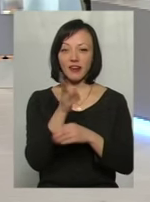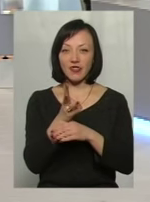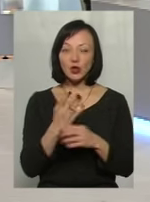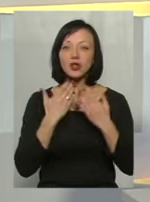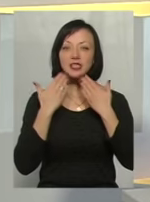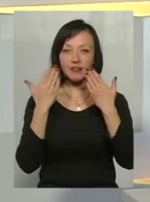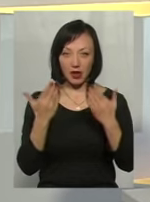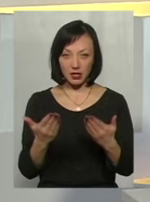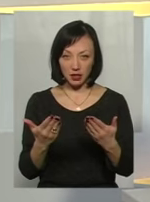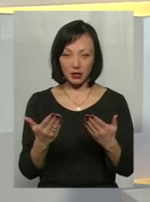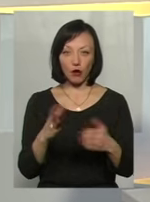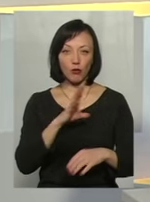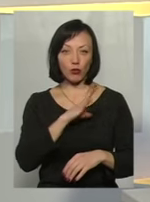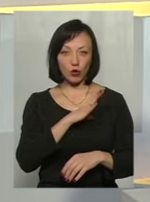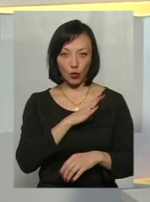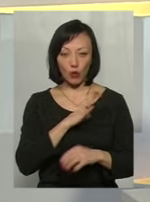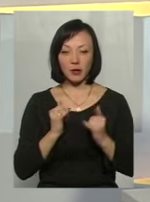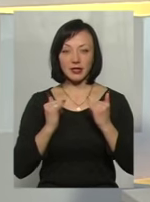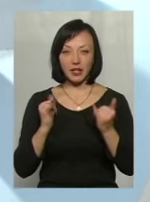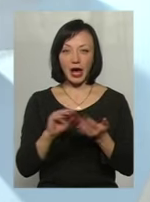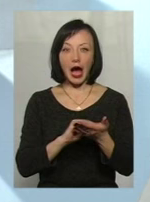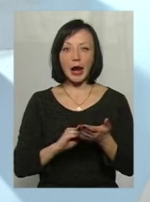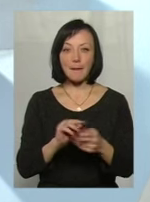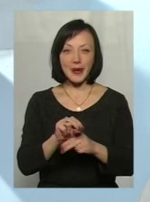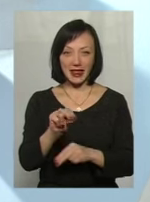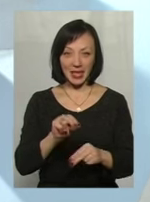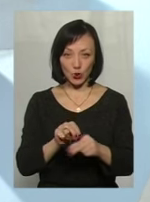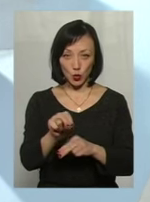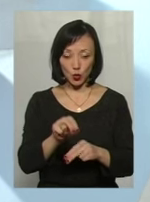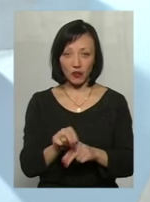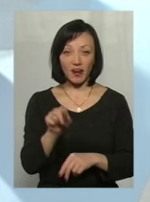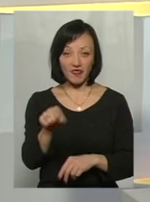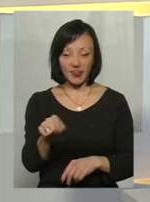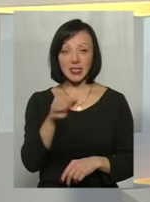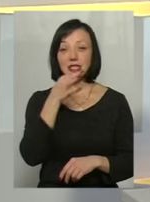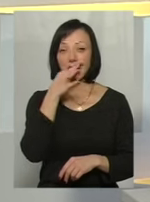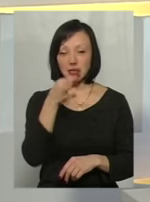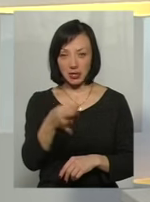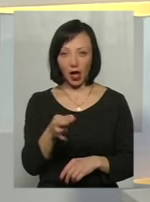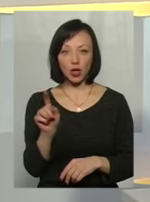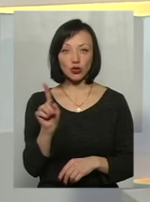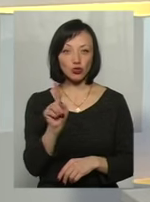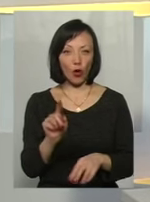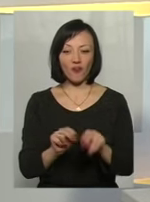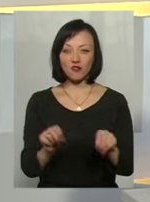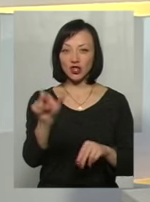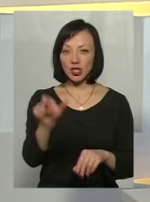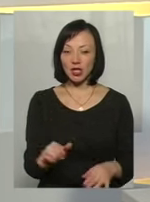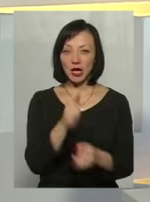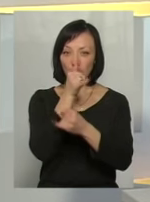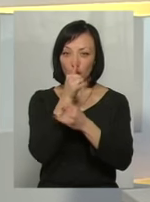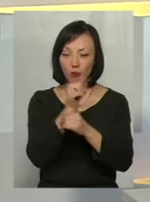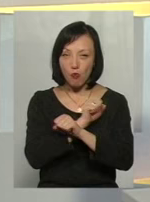звернення, відео, яке було присвячено репетиторству, і там ви конкретно сказали, що вчитель не може